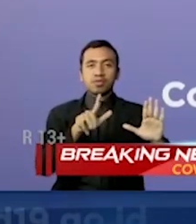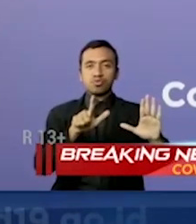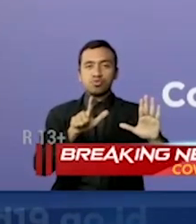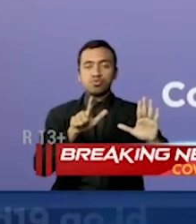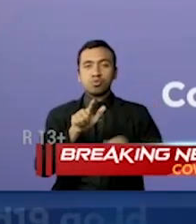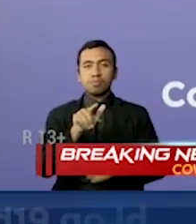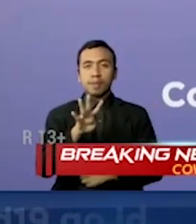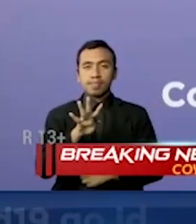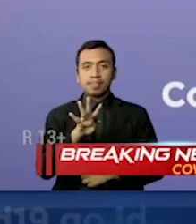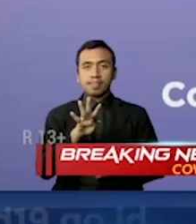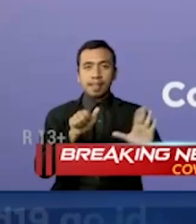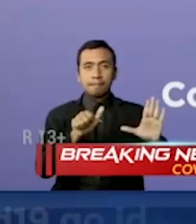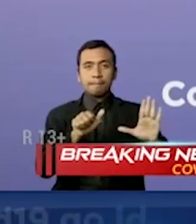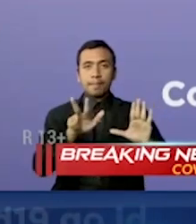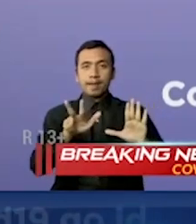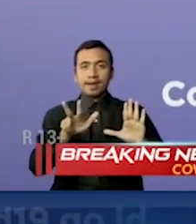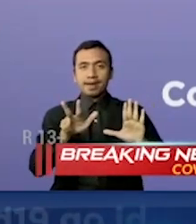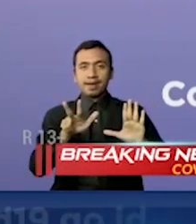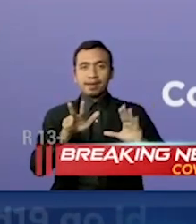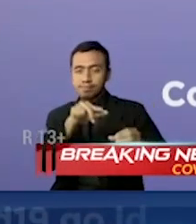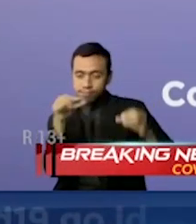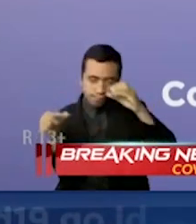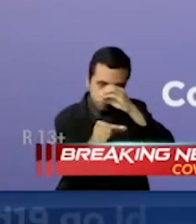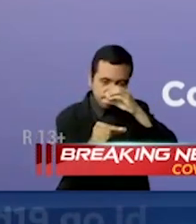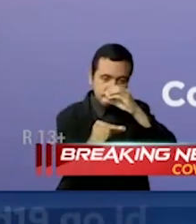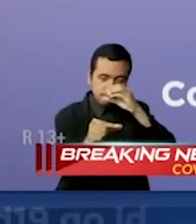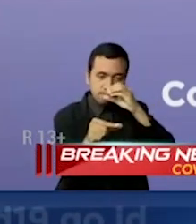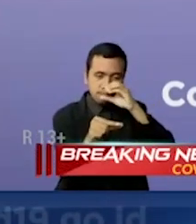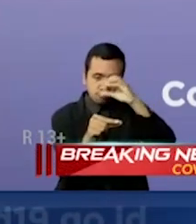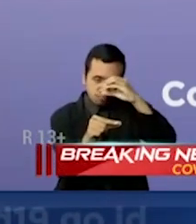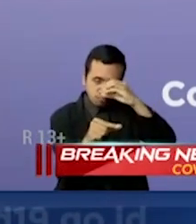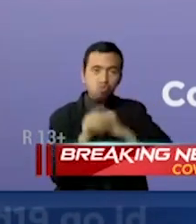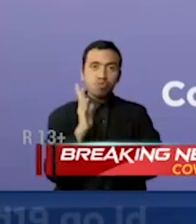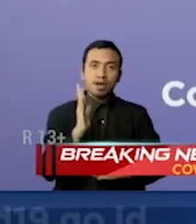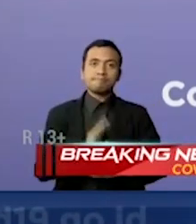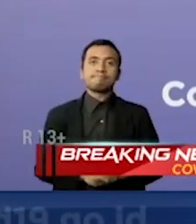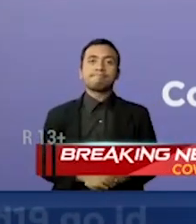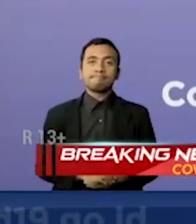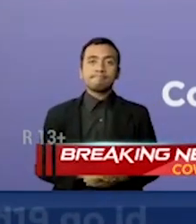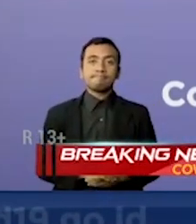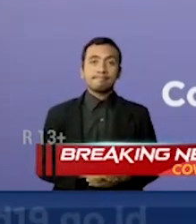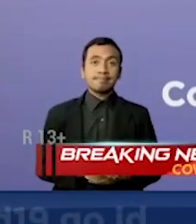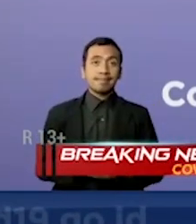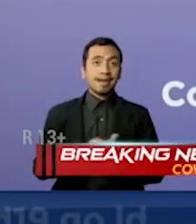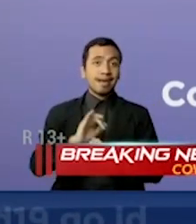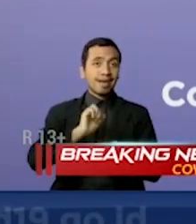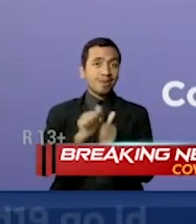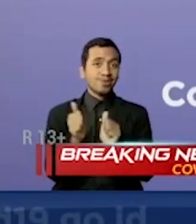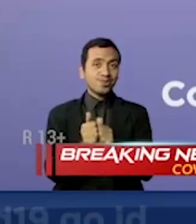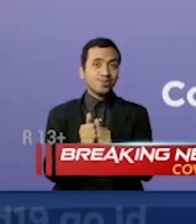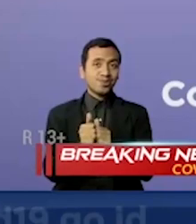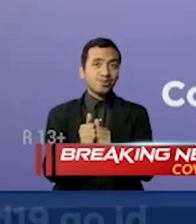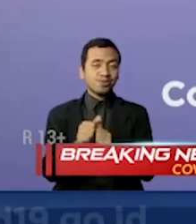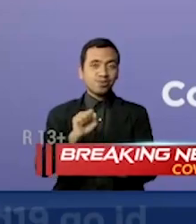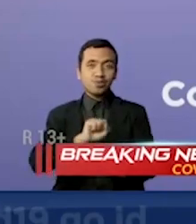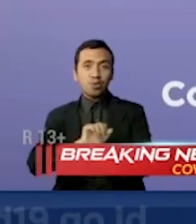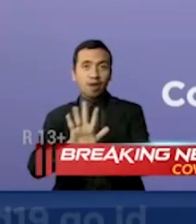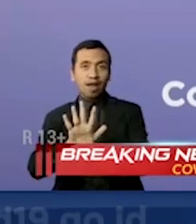97456 puluh delapan spesimen dari jumlah ini kita mendapatkan kasus terkonfirmasi